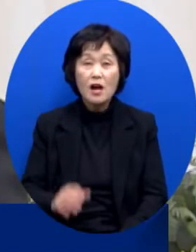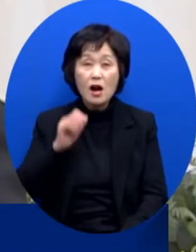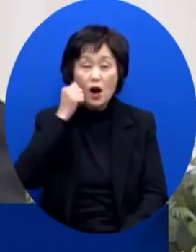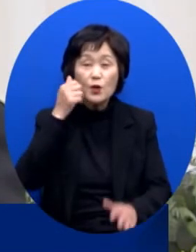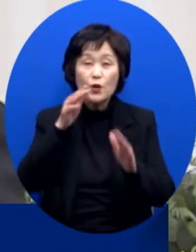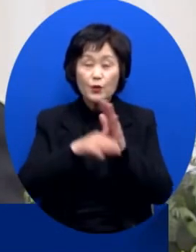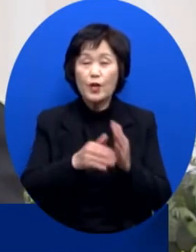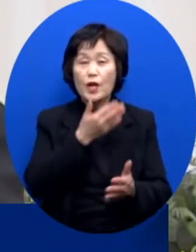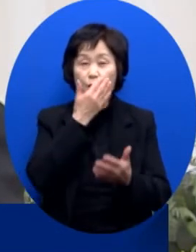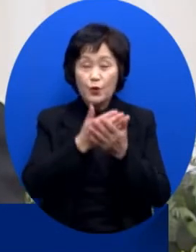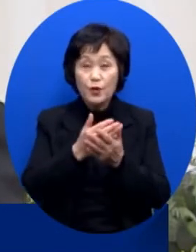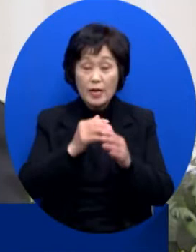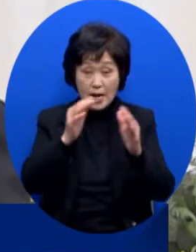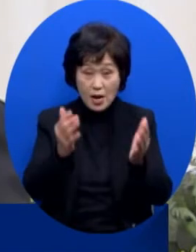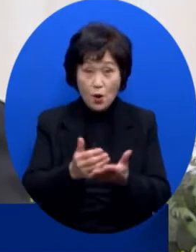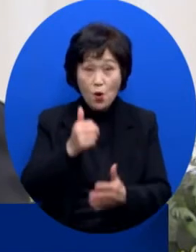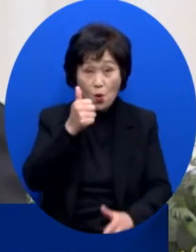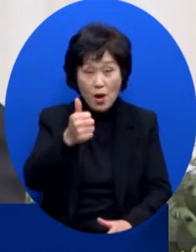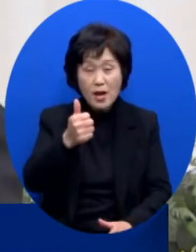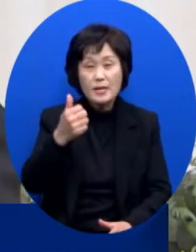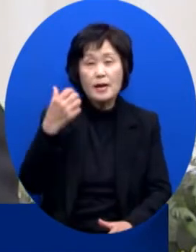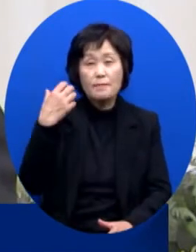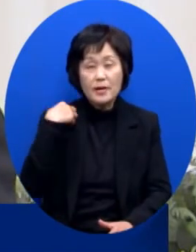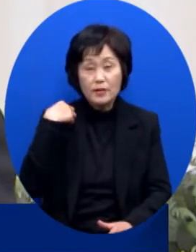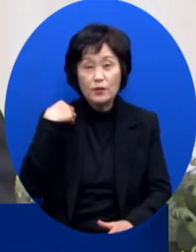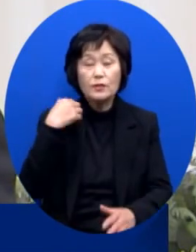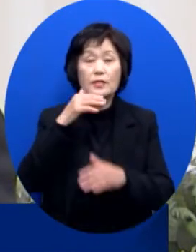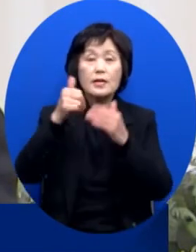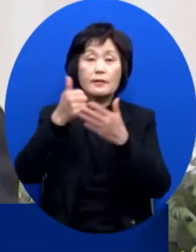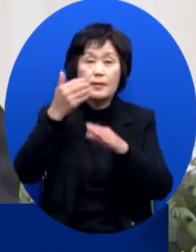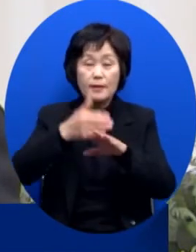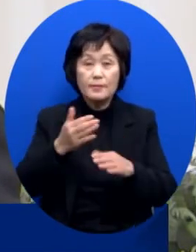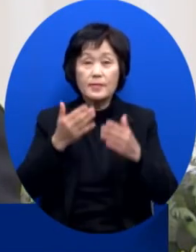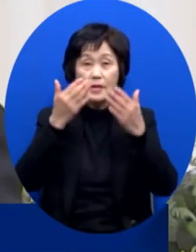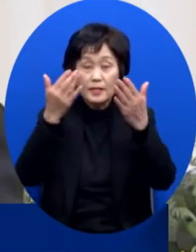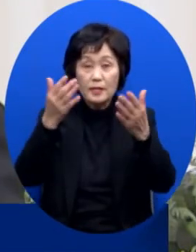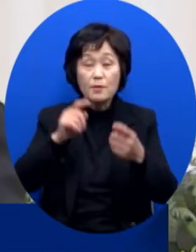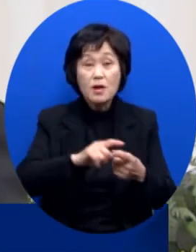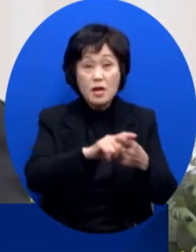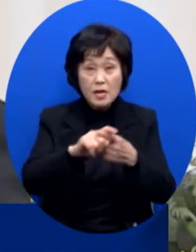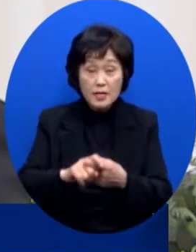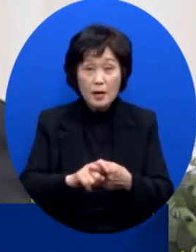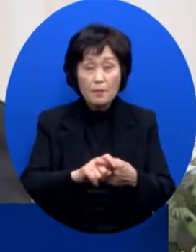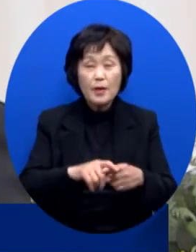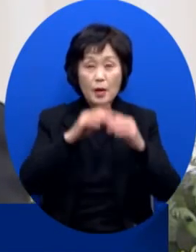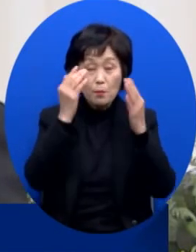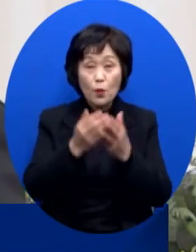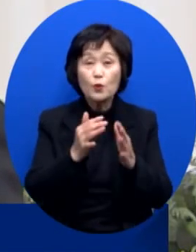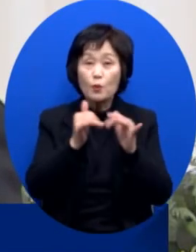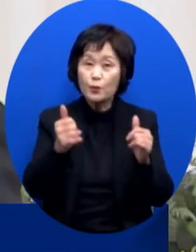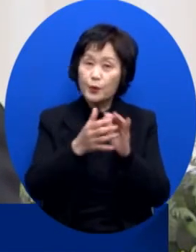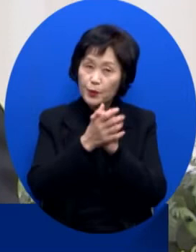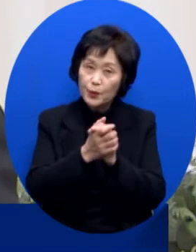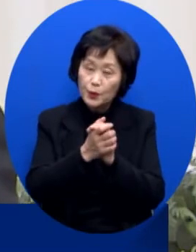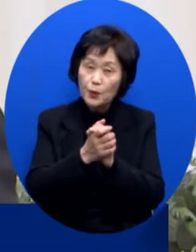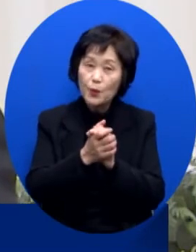귀한 회장직을 맡겨주신 하나님께 감사드리고 여러 모든 연합회 모든 분들이 기도해 주셔서